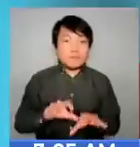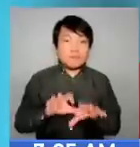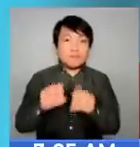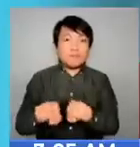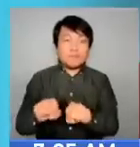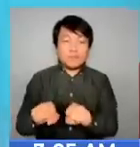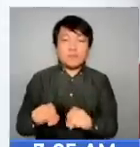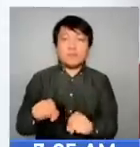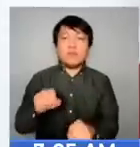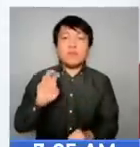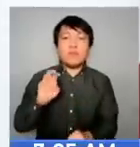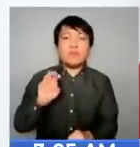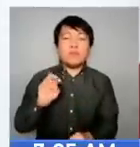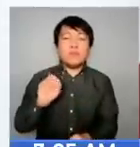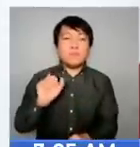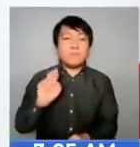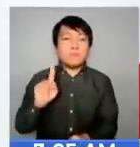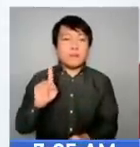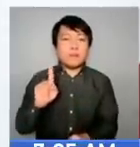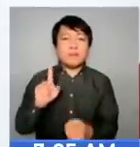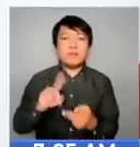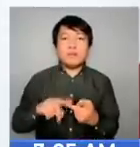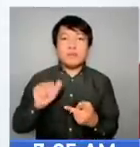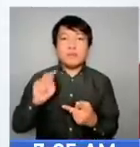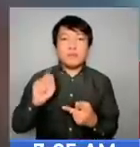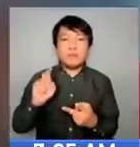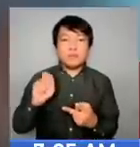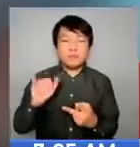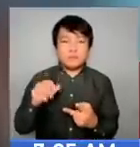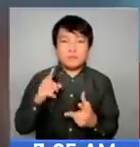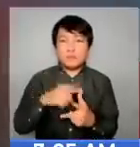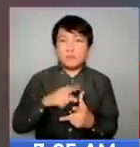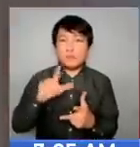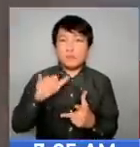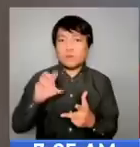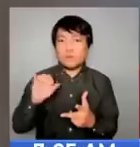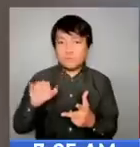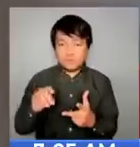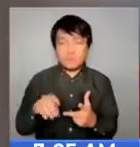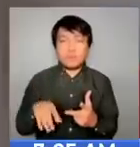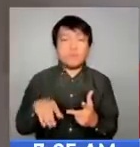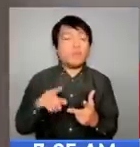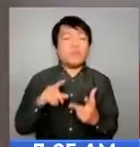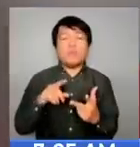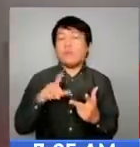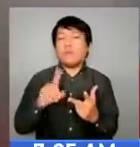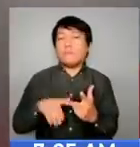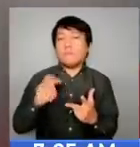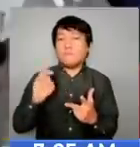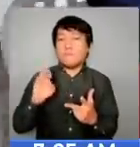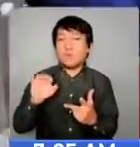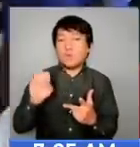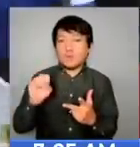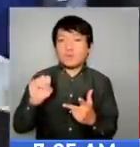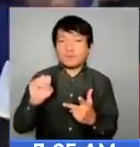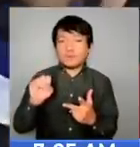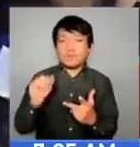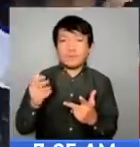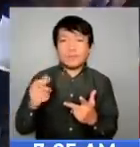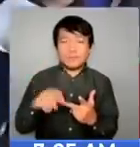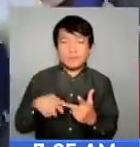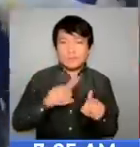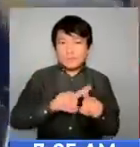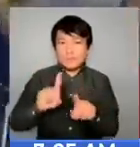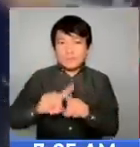pinagtatrabahuhan nito sa Malabon, si Lloyd na nasa Rodriguez Rizal, at si Morish Ann sa bayan naman ng San Mateo. Ayon sa